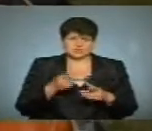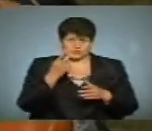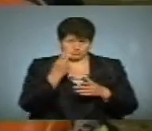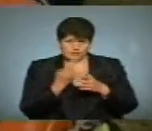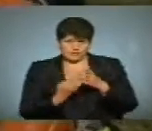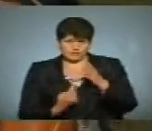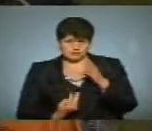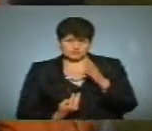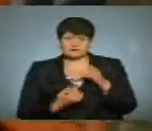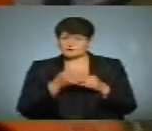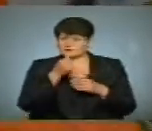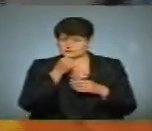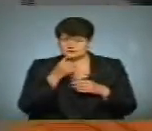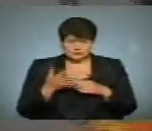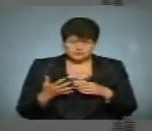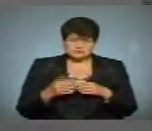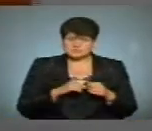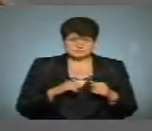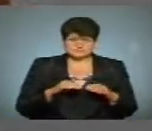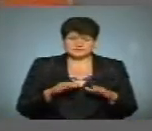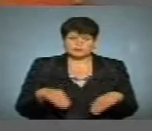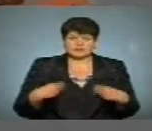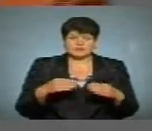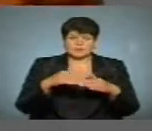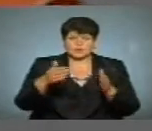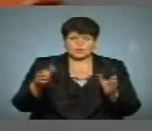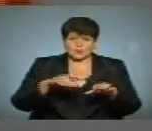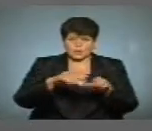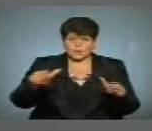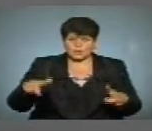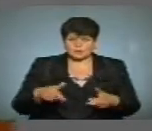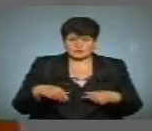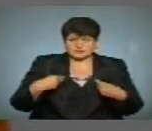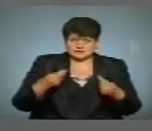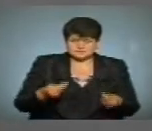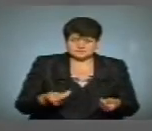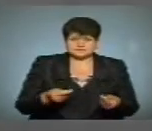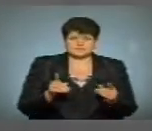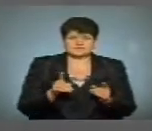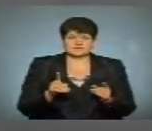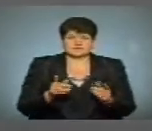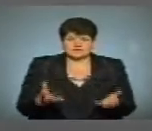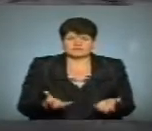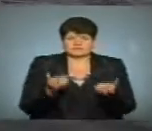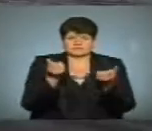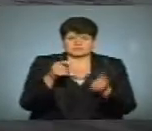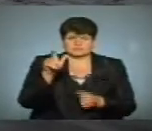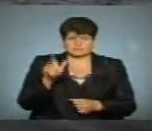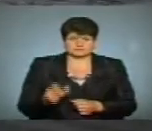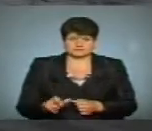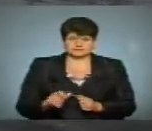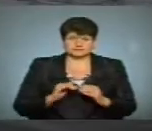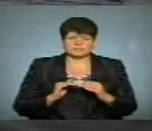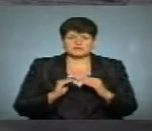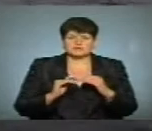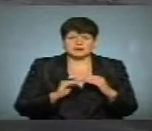тонуть, хто не можуть вибратися, то ми ж даємо ці круги, надаємо для того, щоб спасти людину. Пляж